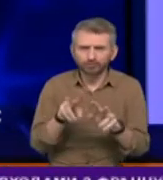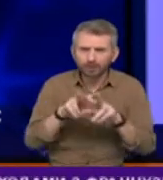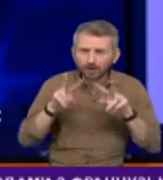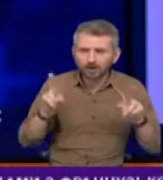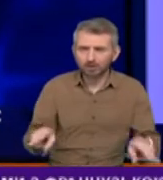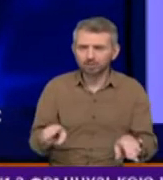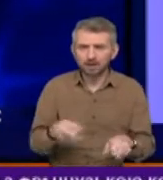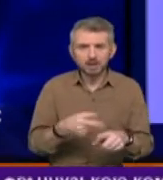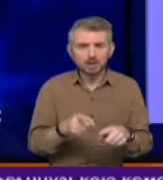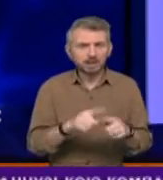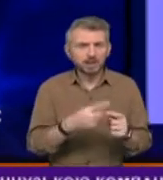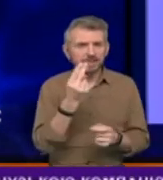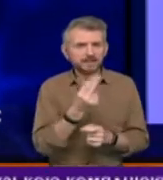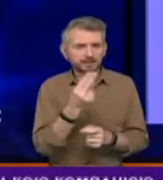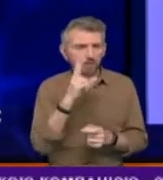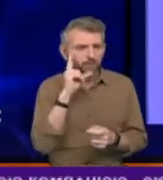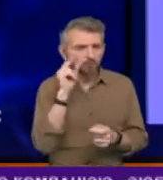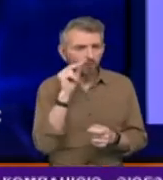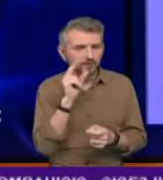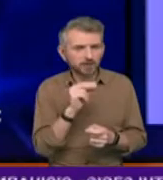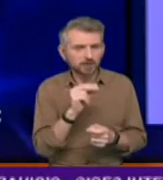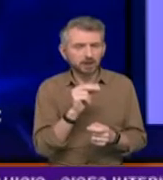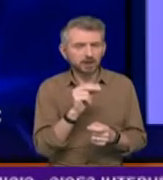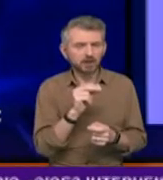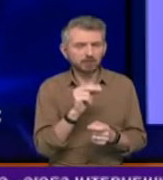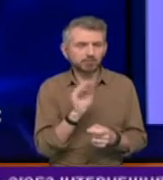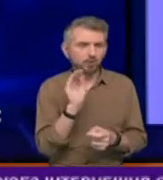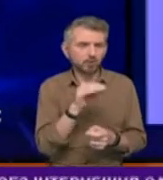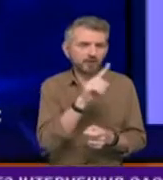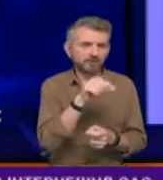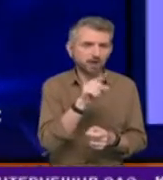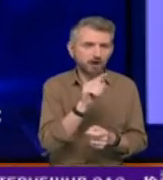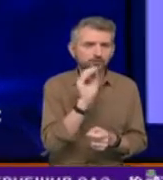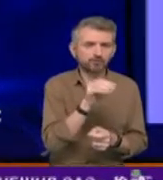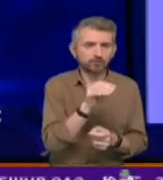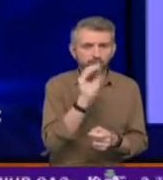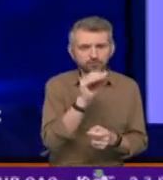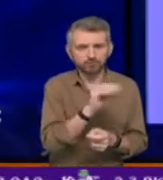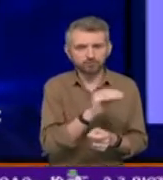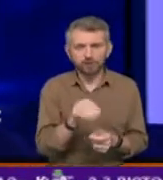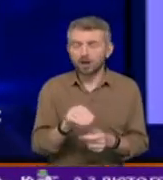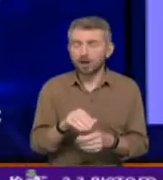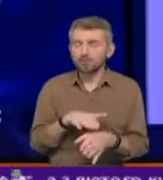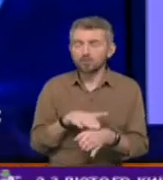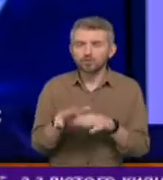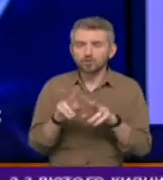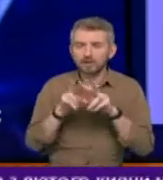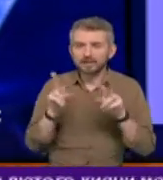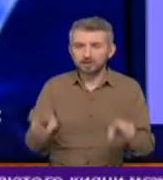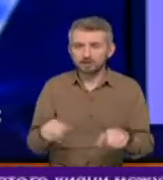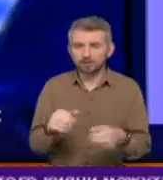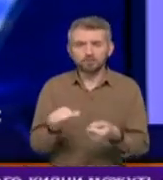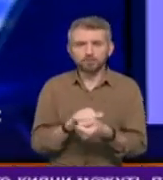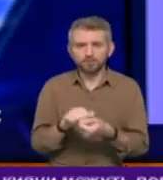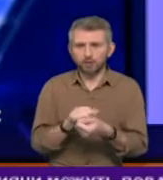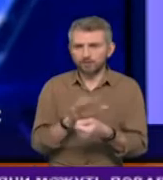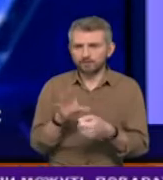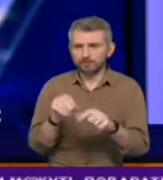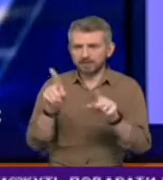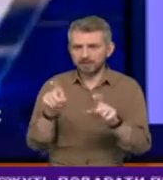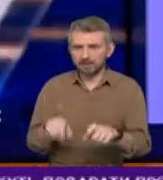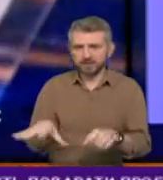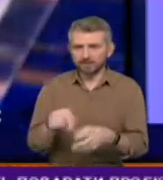доскладати, але це мова абсолютно може не про ЗНО йтись. Дякуємо вам за дзвінок. Чекаємо, дзвоніть, будьте з нами в цей